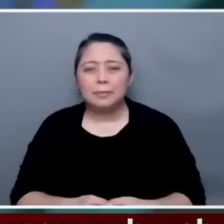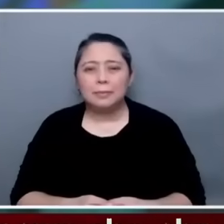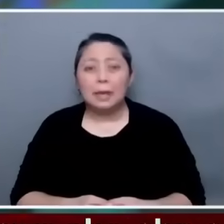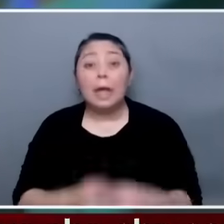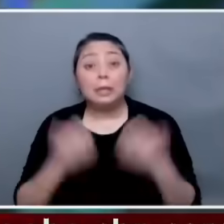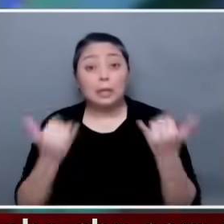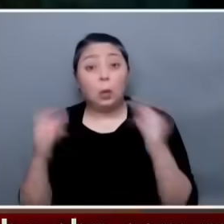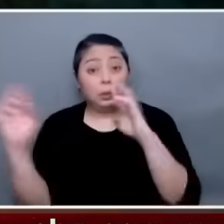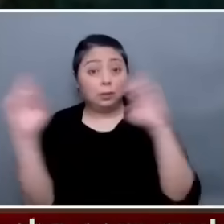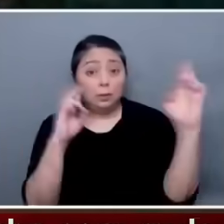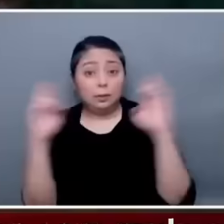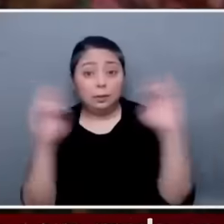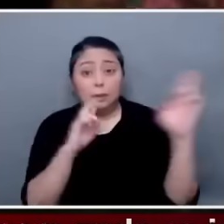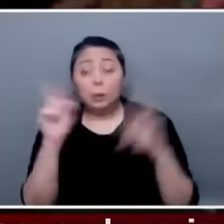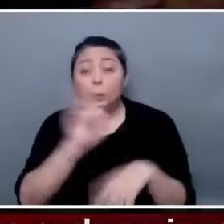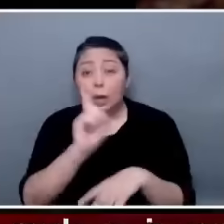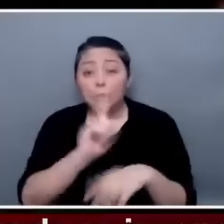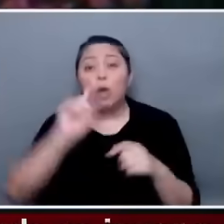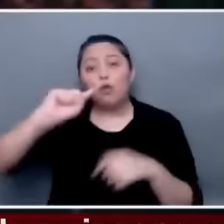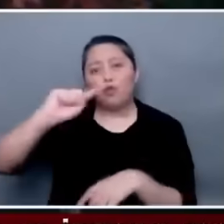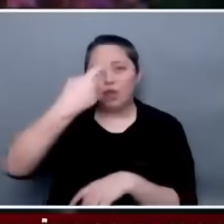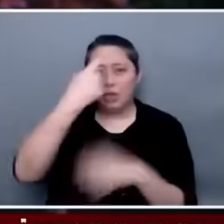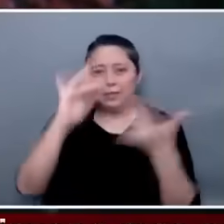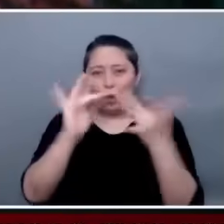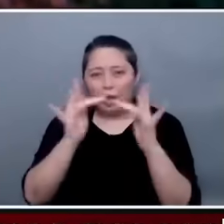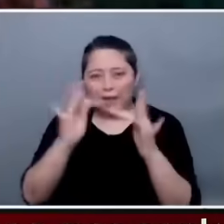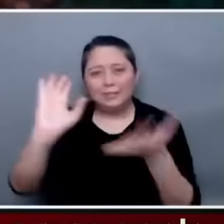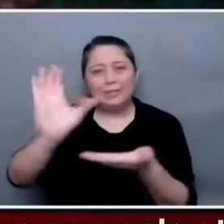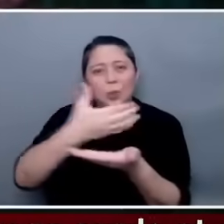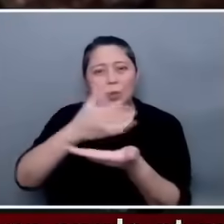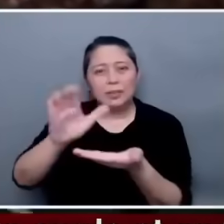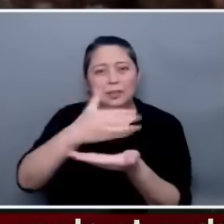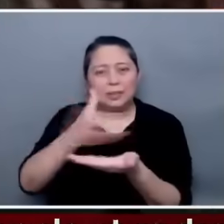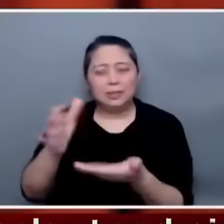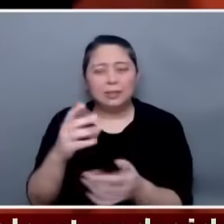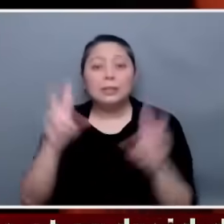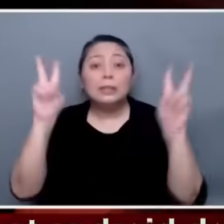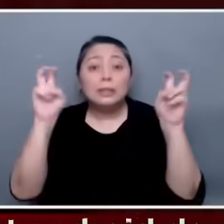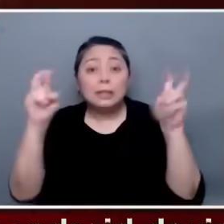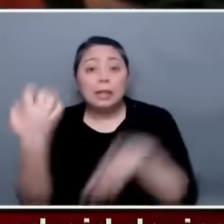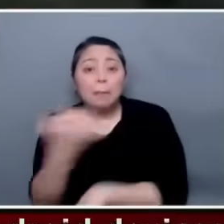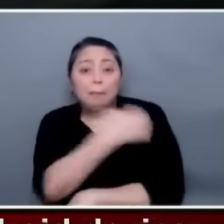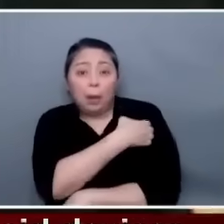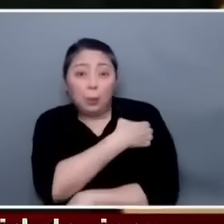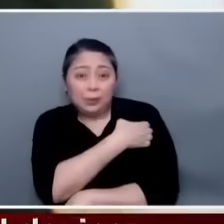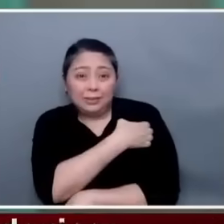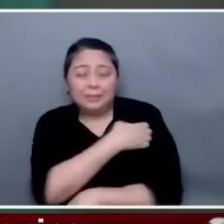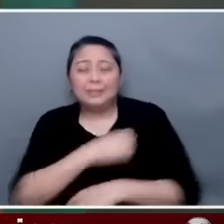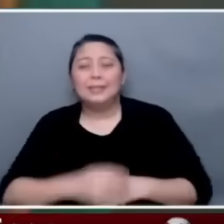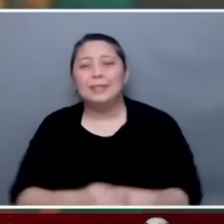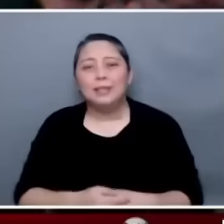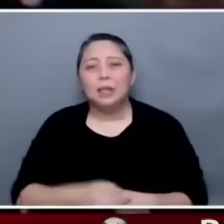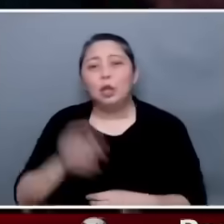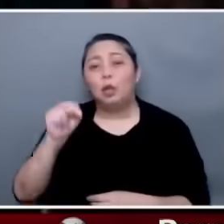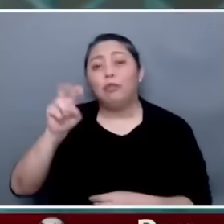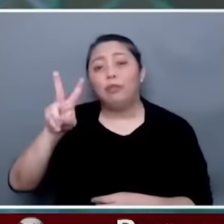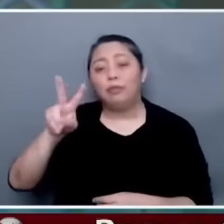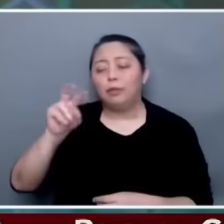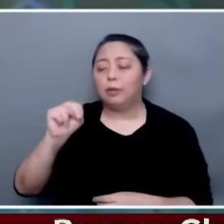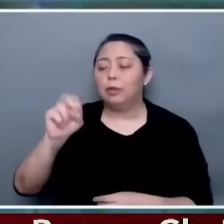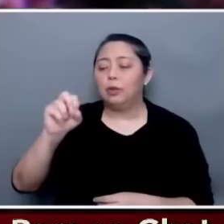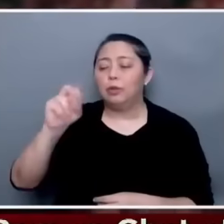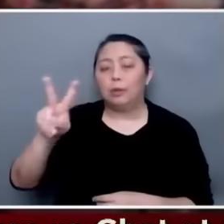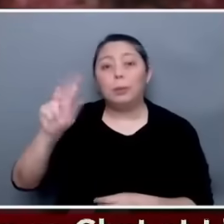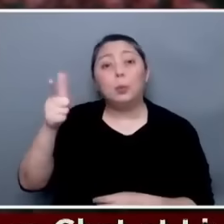Pinaghahandaan ngayon ni Maymay ang kanyang first digital concert na Empower sa November 26 kasama si Darren Espanto, AC